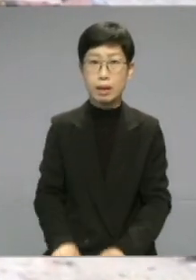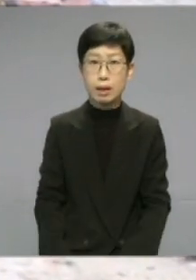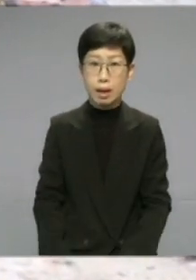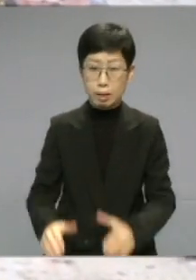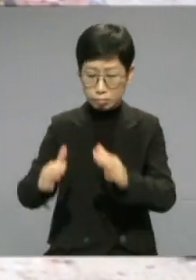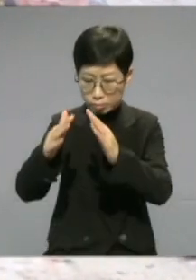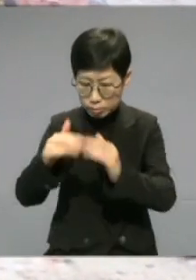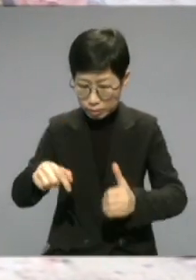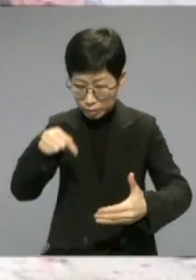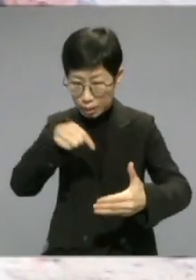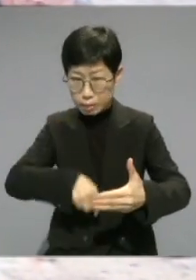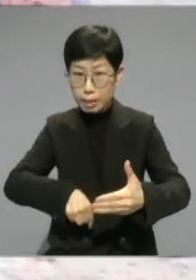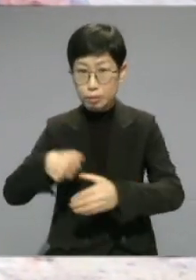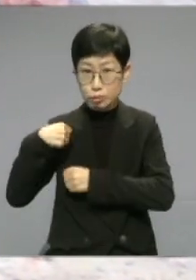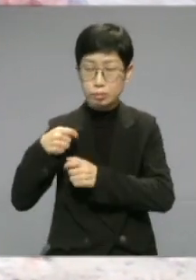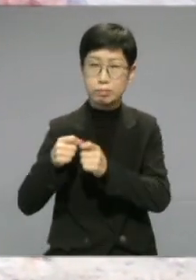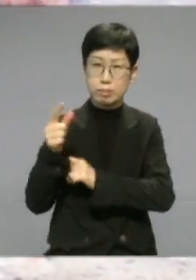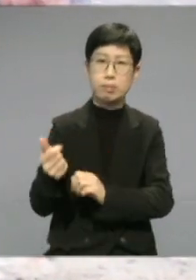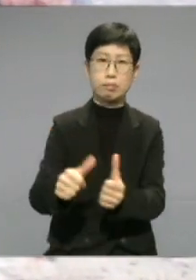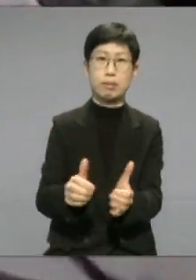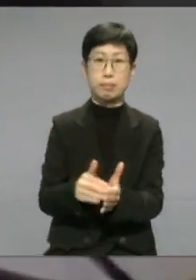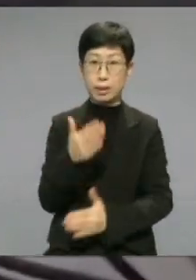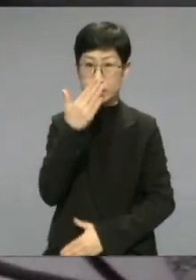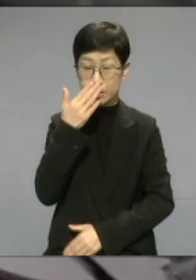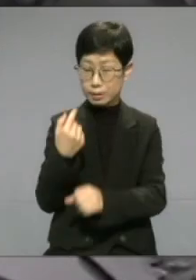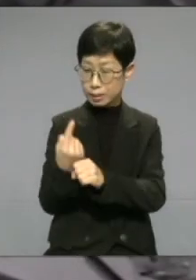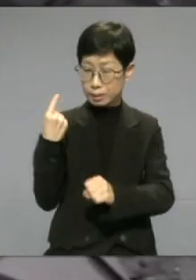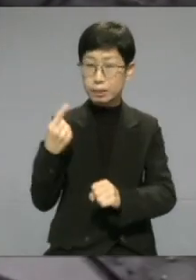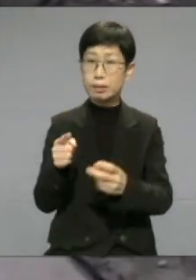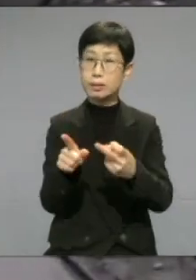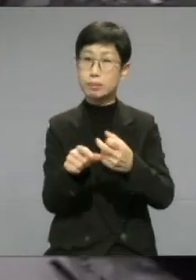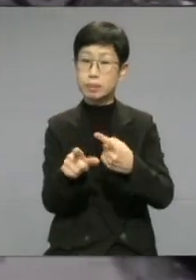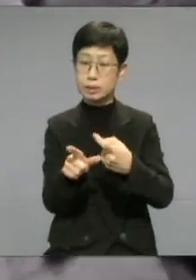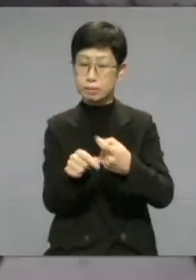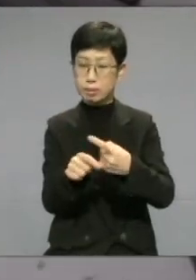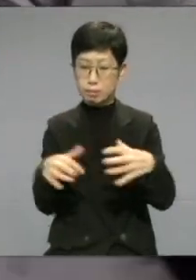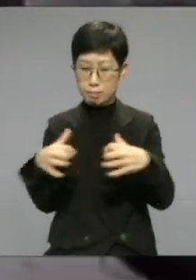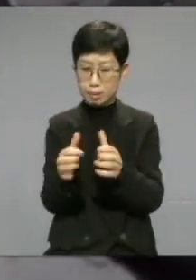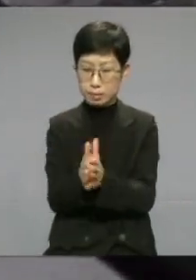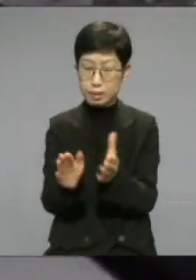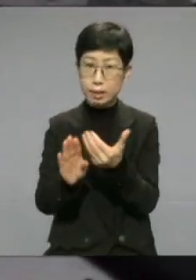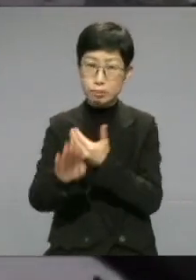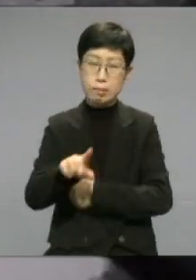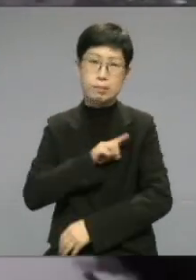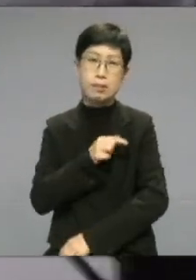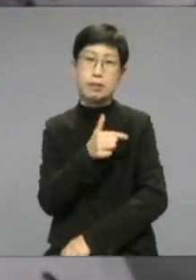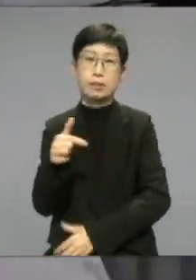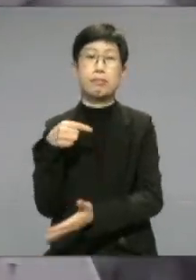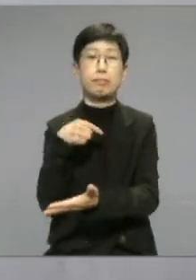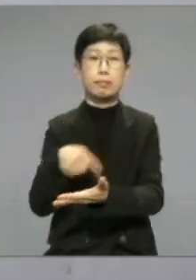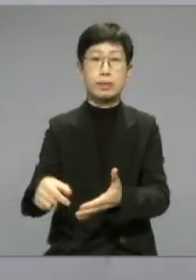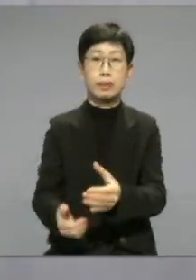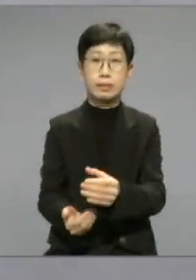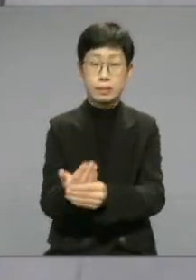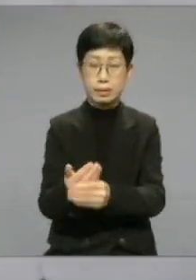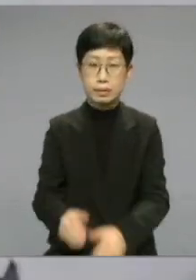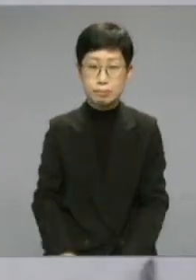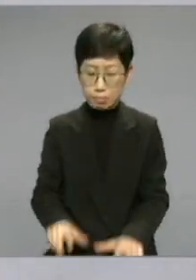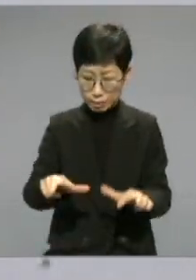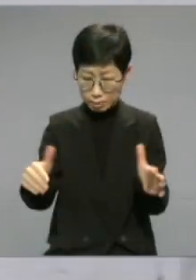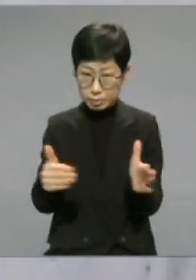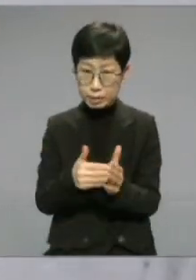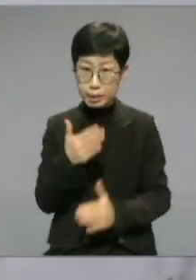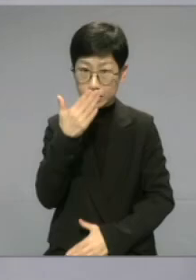숨졌으며 이스라엘로서는 지난해 11월 지상전을 시작한 일에 가장 큰 피해를 보게 됐습니다 지금까지